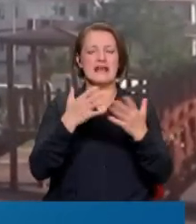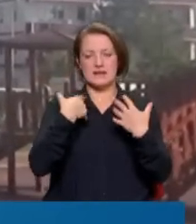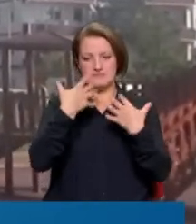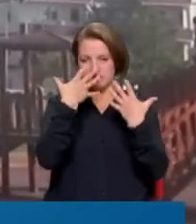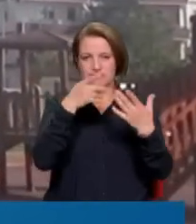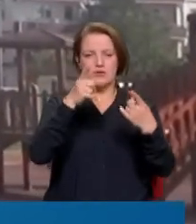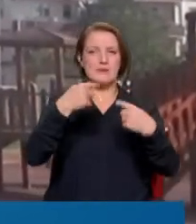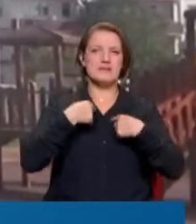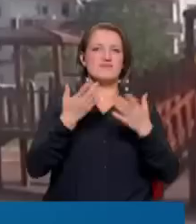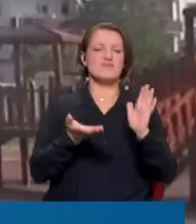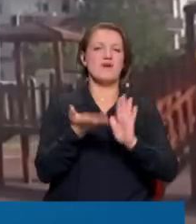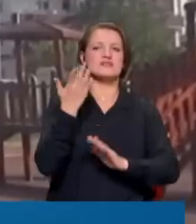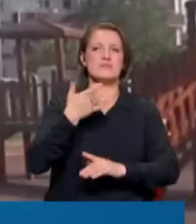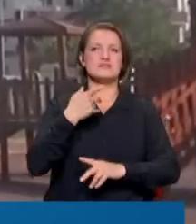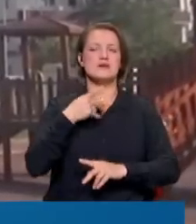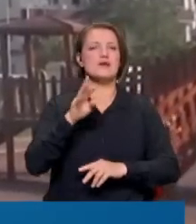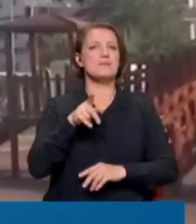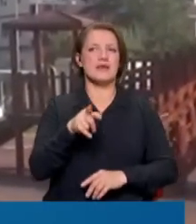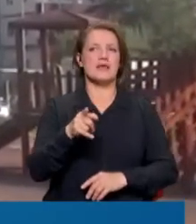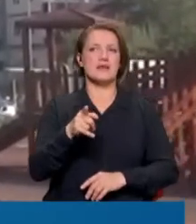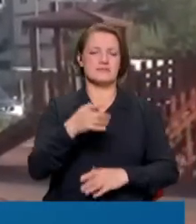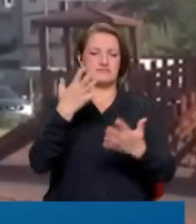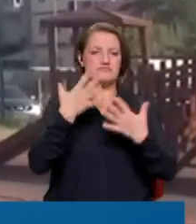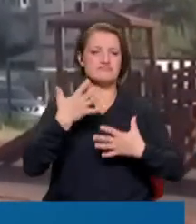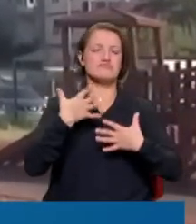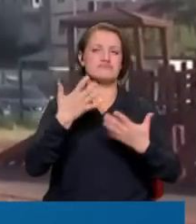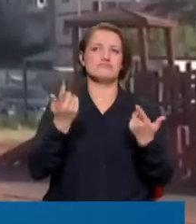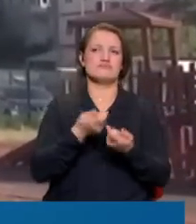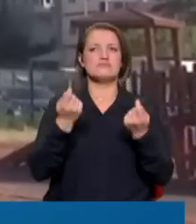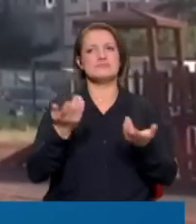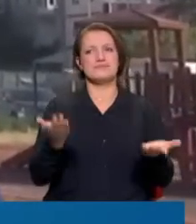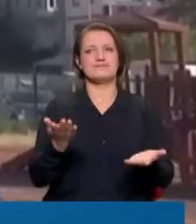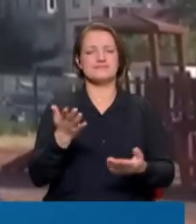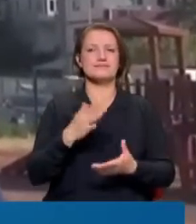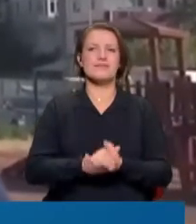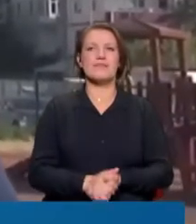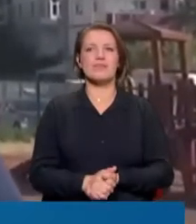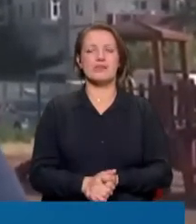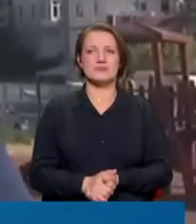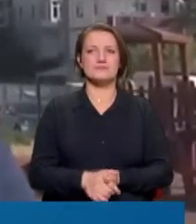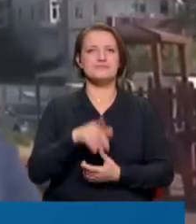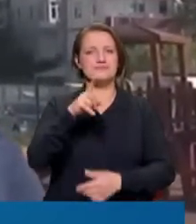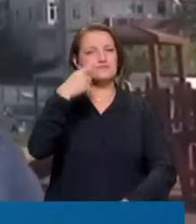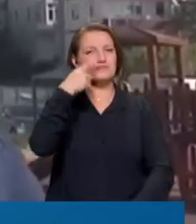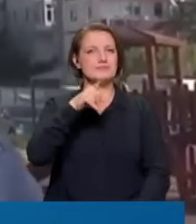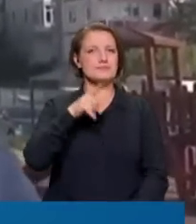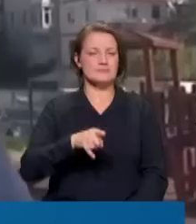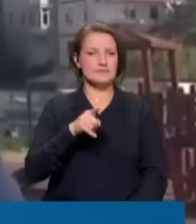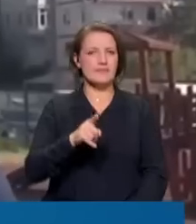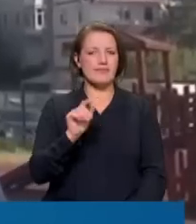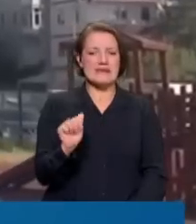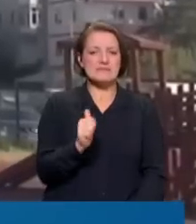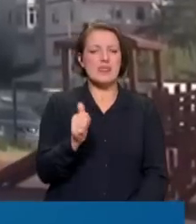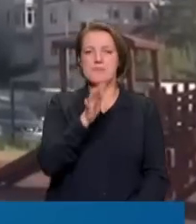göstersek onlar da daha fazla bizim gibi seyyarlara ilgi göstermeye çalışıyorlar tercih ediyorlar O yüzden hani